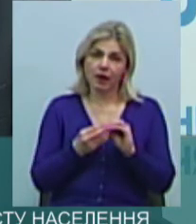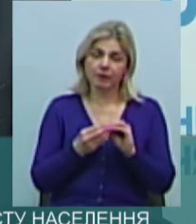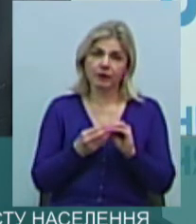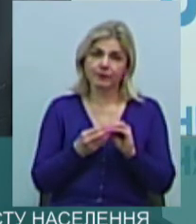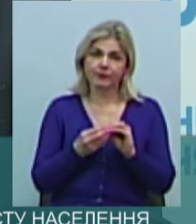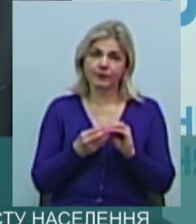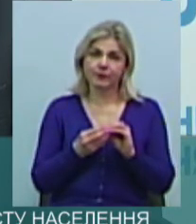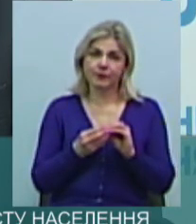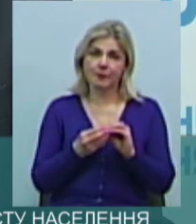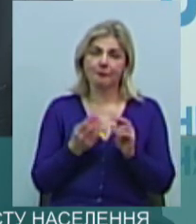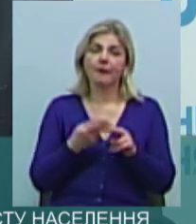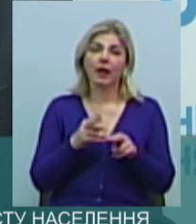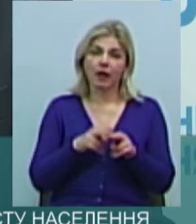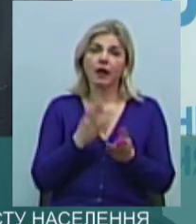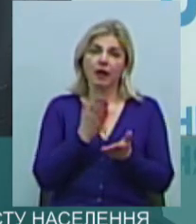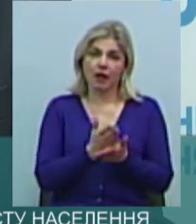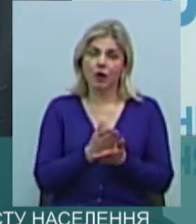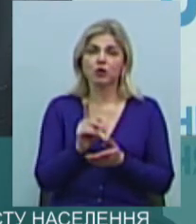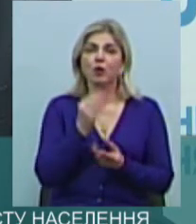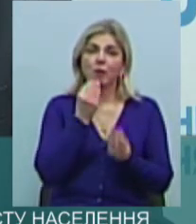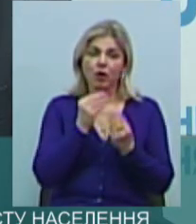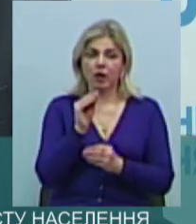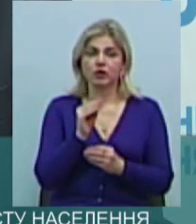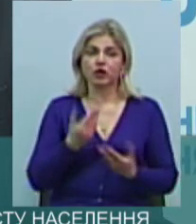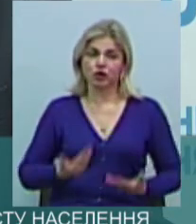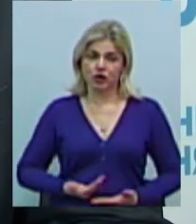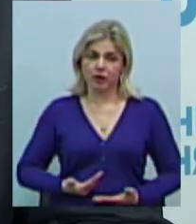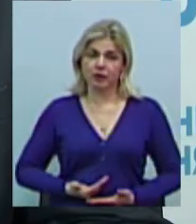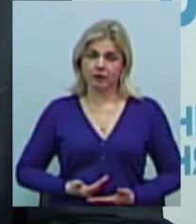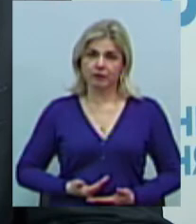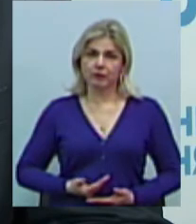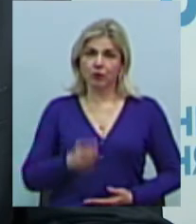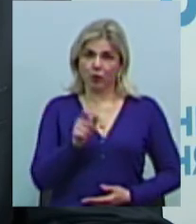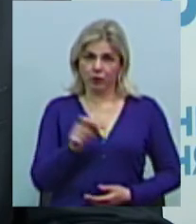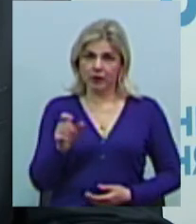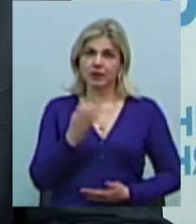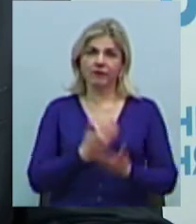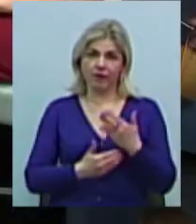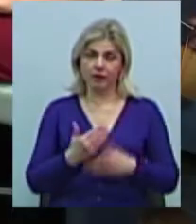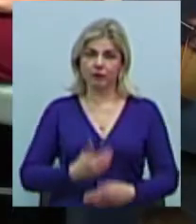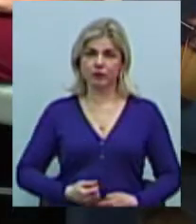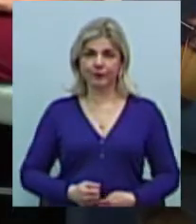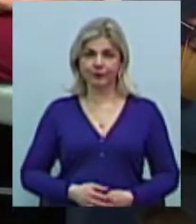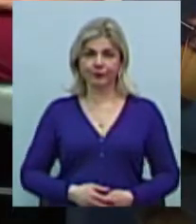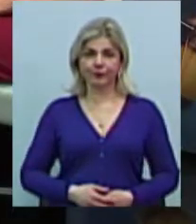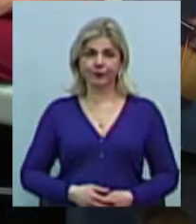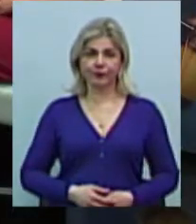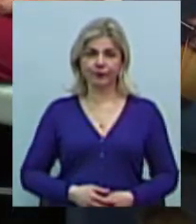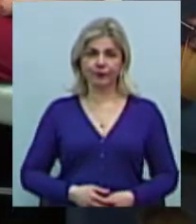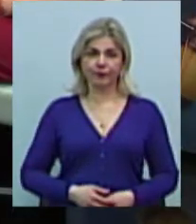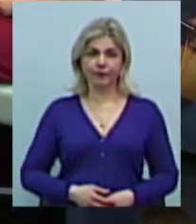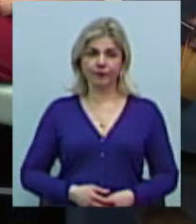які стоять, щоб покращити життя для осіб з інвалідністю. Проблеми виникають